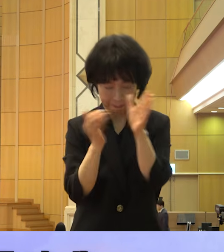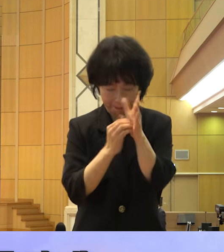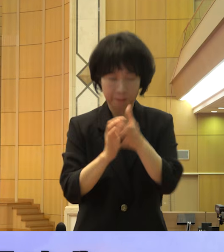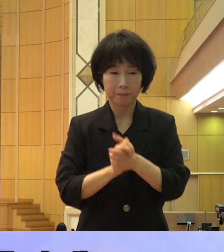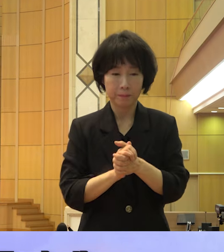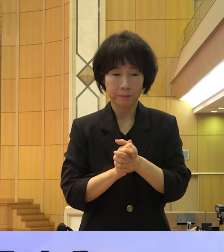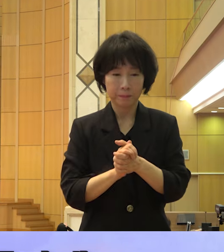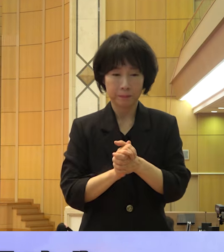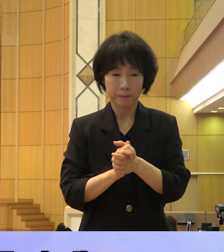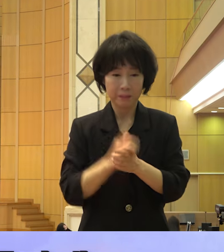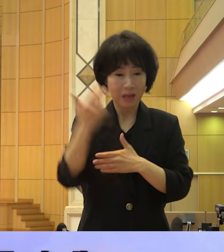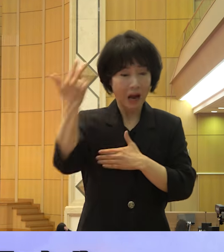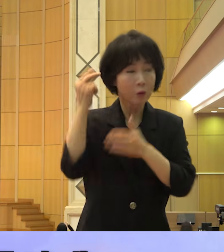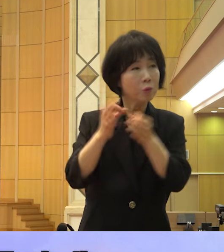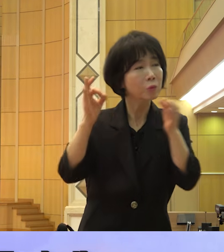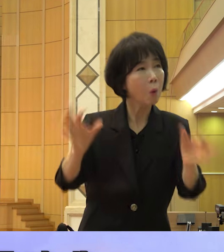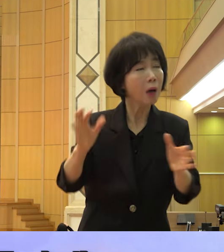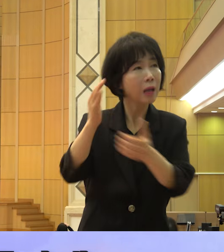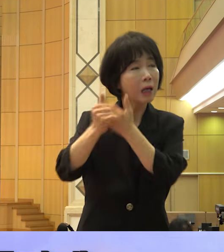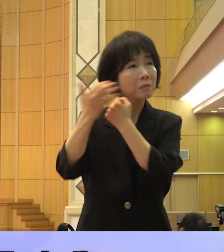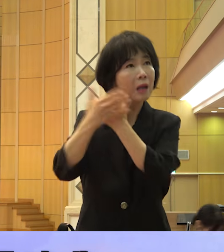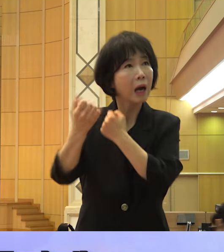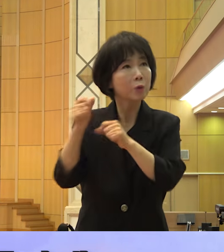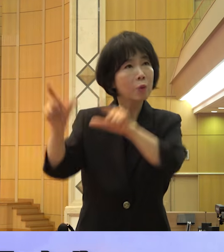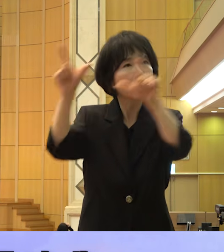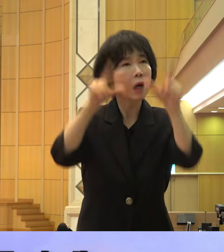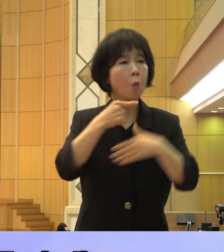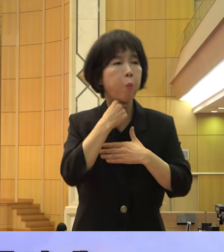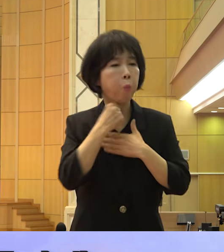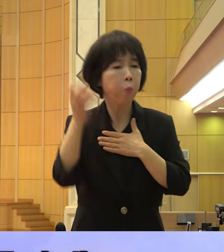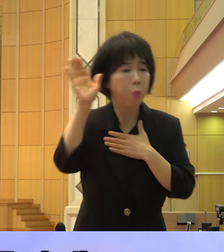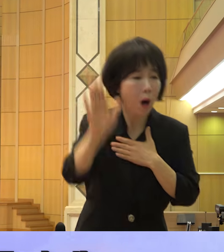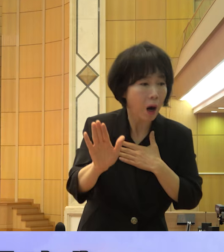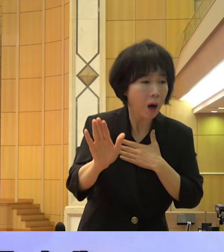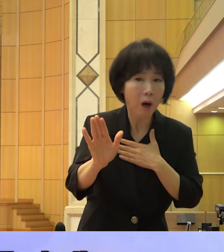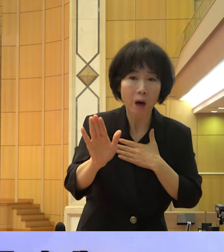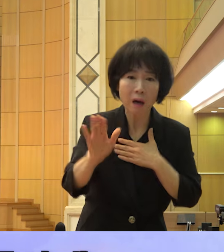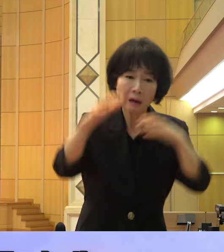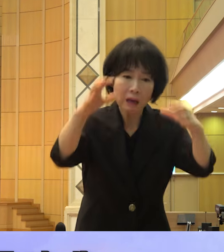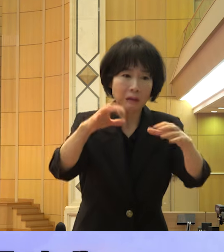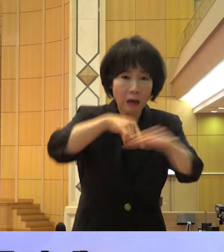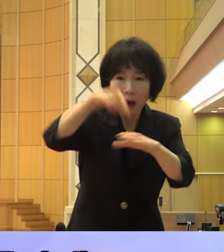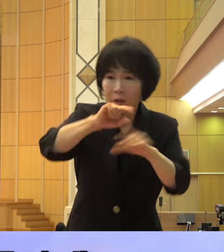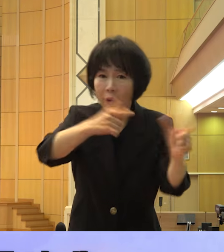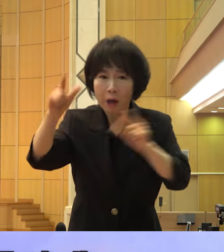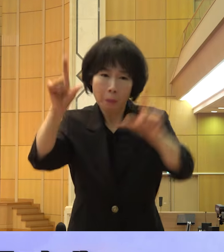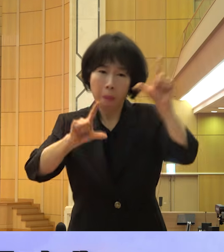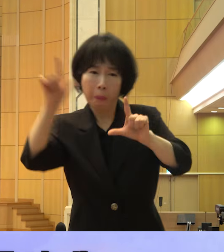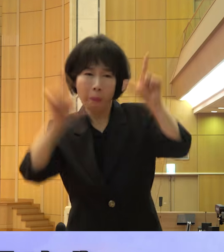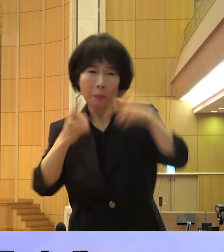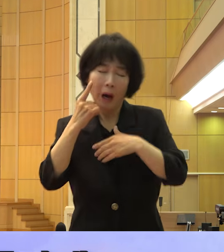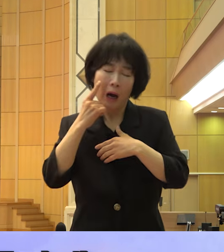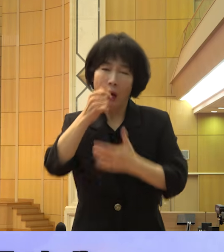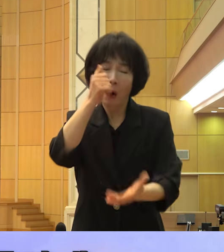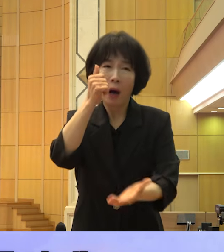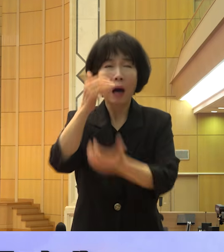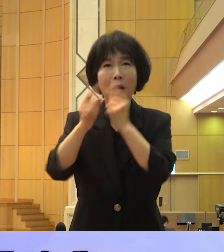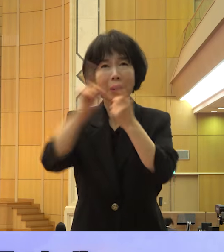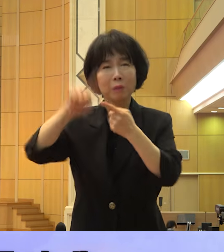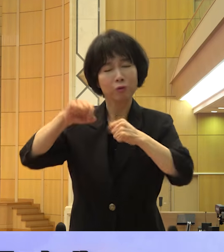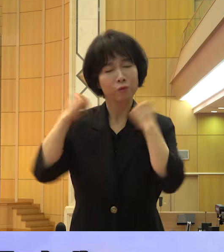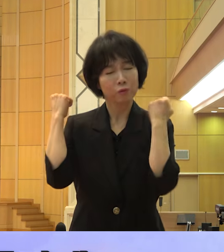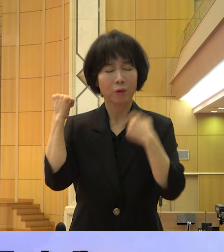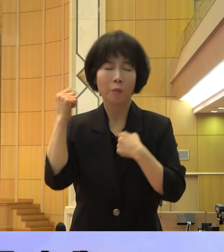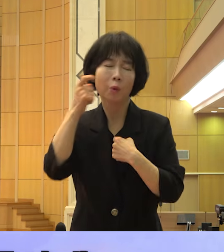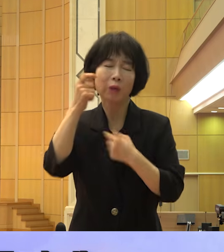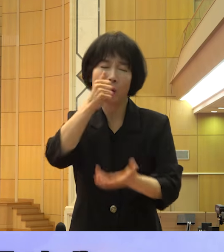기도드립니다. 한 주일 동안도 주님은 내 건데 산다고 하였지만은 세상에 나가서 이 모양 저 모양으로 주님 뜻대로 살지